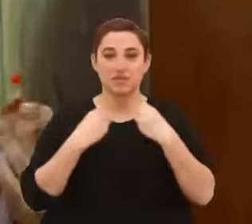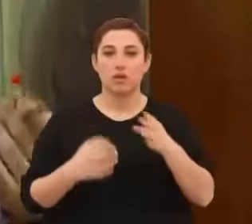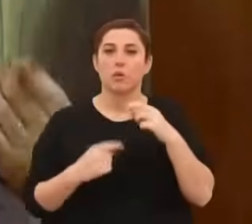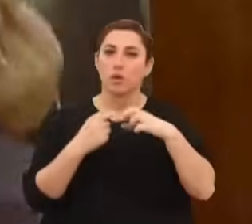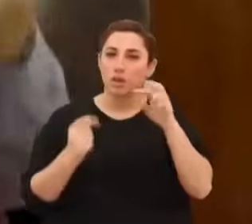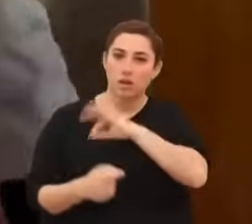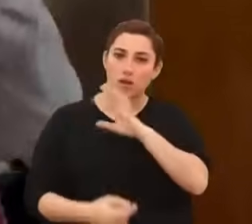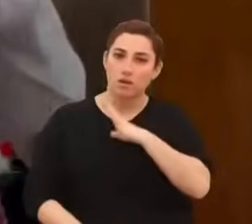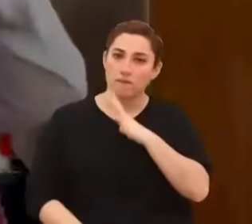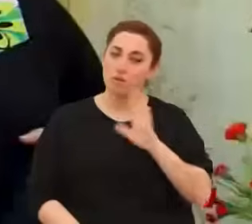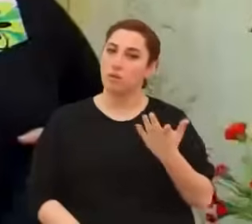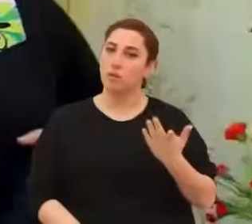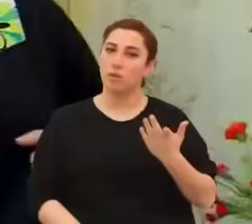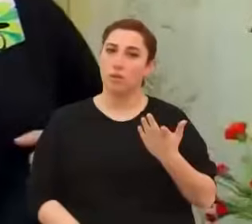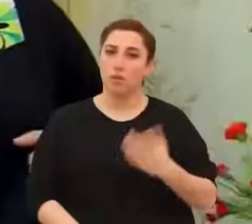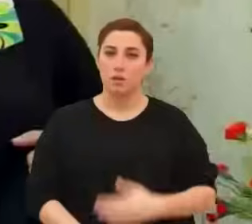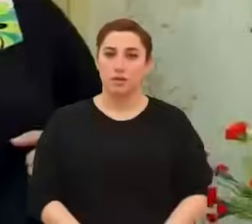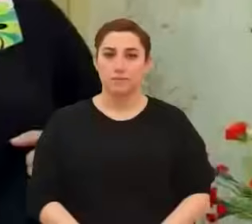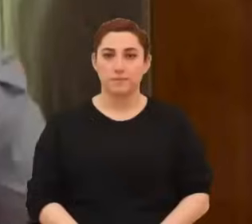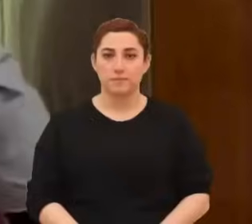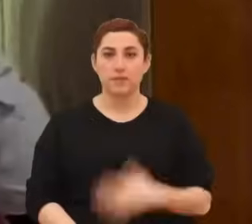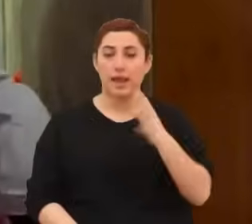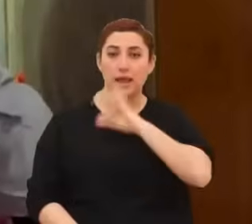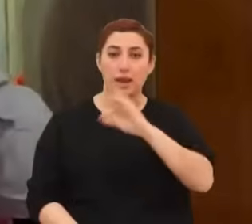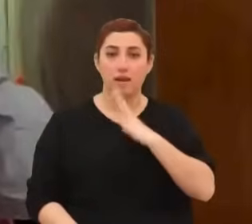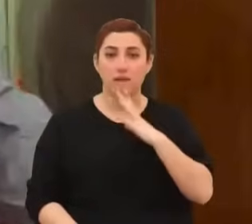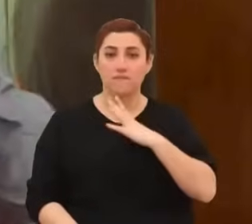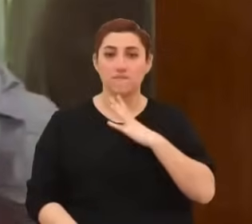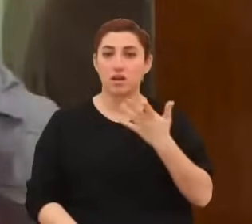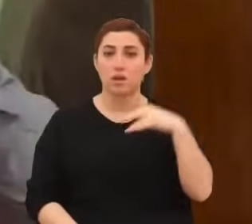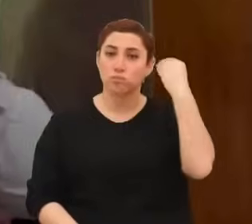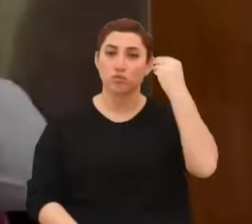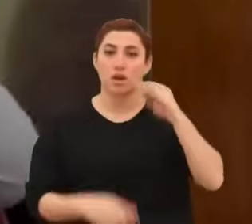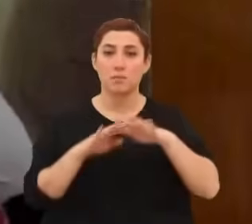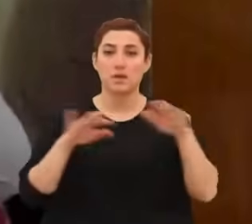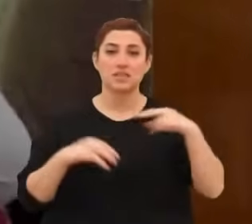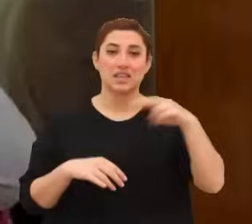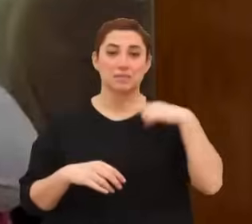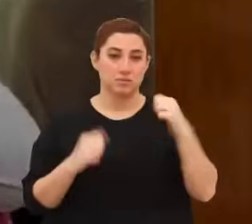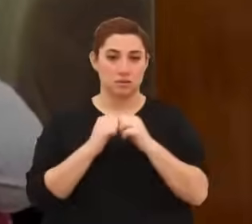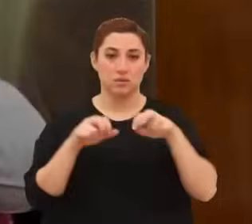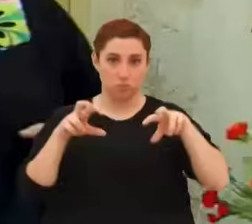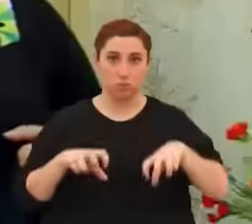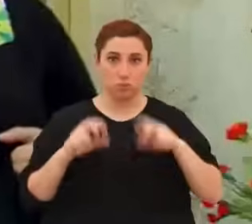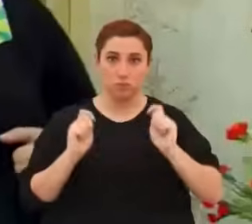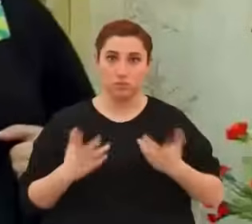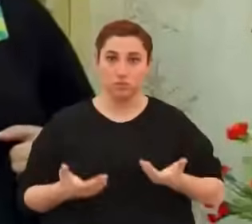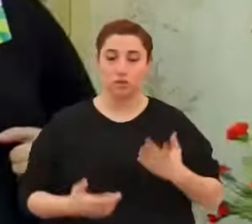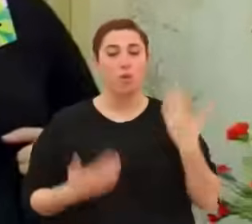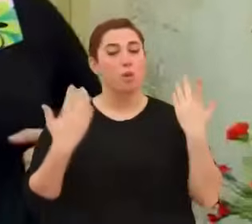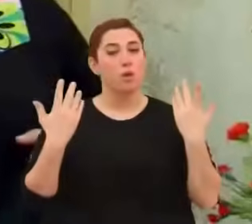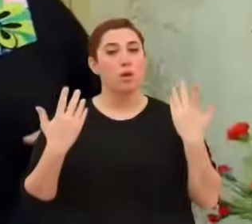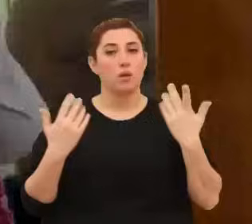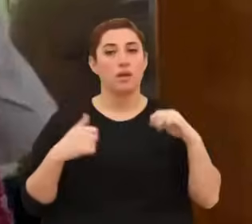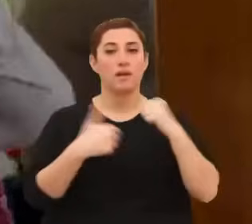Hiç ne gerek var ya, Allah Allah. Ne gerek var? Ya muhtarlık masasına ikimiz yan yana mı oturacağız? Allah